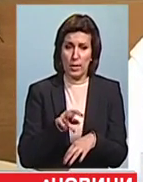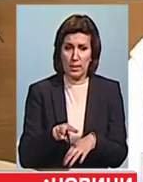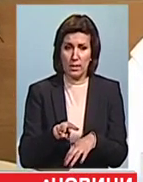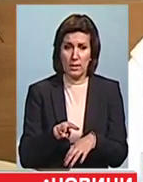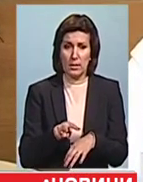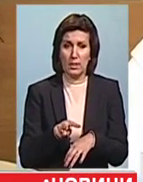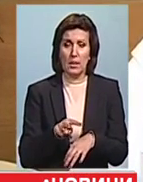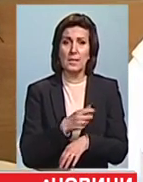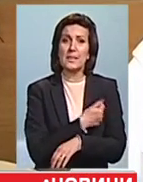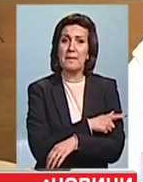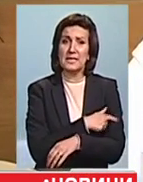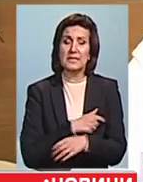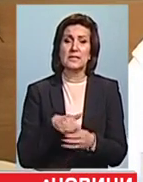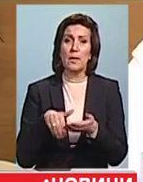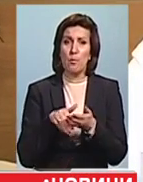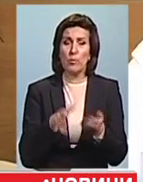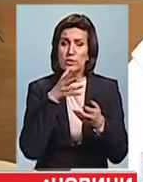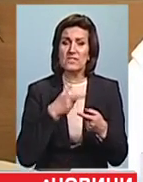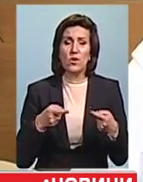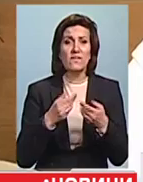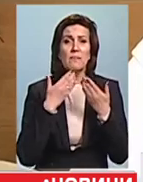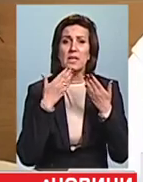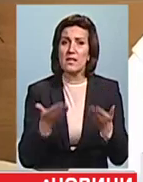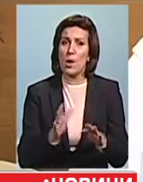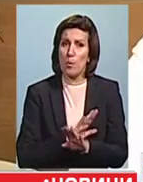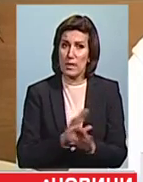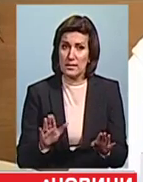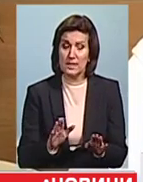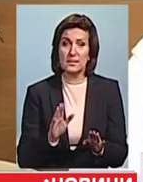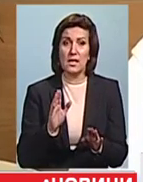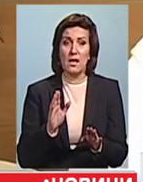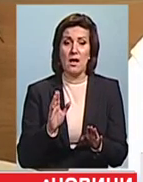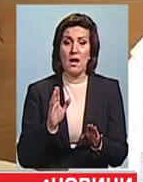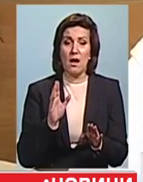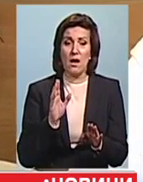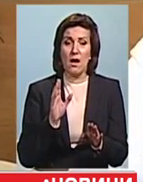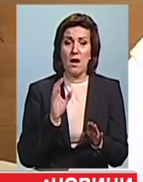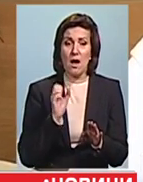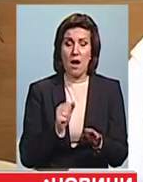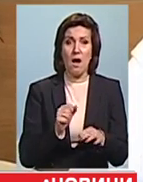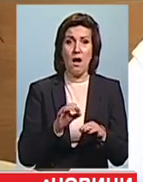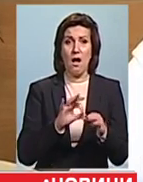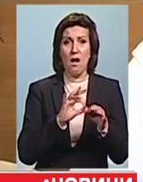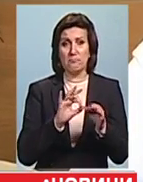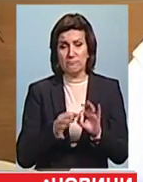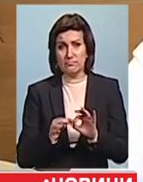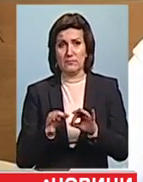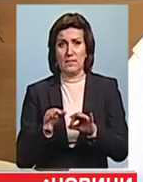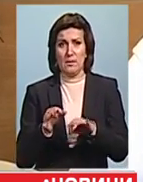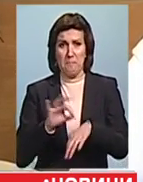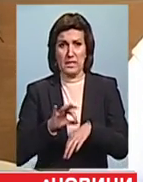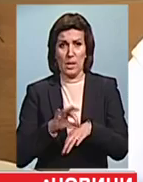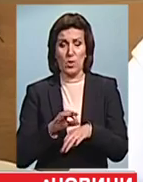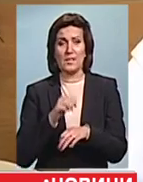за медичною допомогою, своєчасно не звернувся. А сочетана патологія, як то, сахарний діабет,